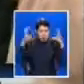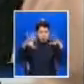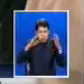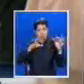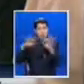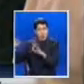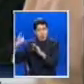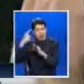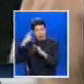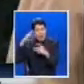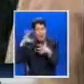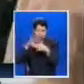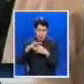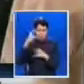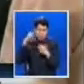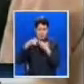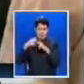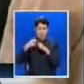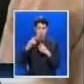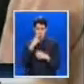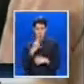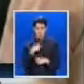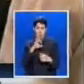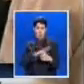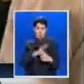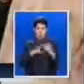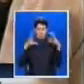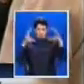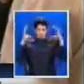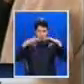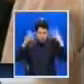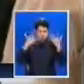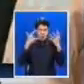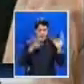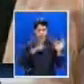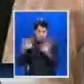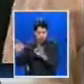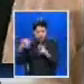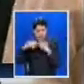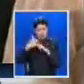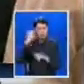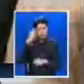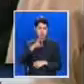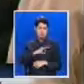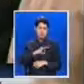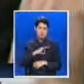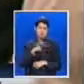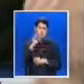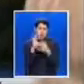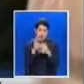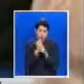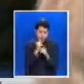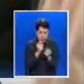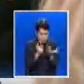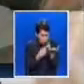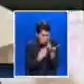เอลนีโญ่ ซึ่งถ้าเป็นอย่างเงี้ยปกติแล้วเนี่ยลักษณะของฝนที่มาหรือการทิ้งช่วงหรืออะไรเนี่ยปริมาณเนี่ยเราได้คำ